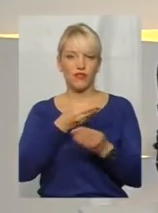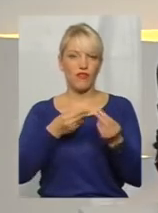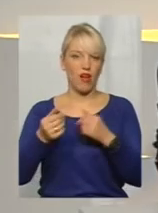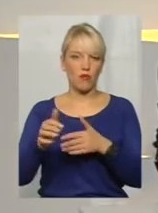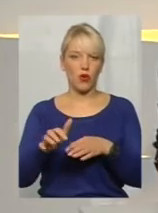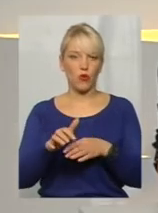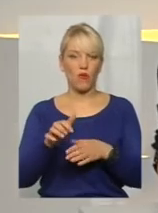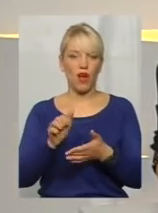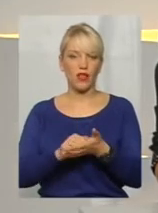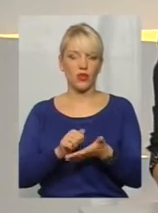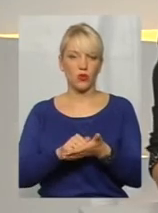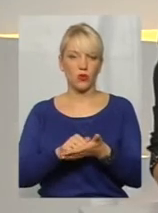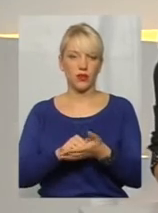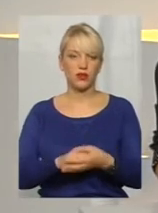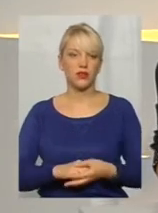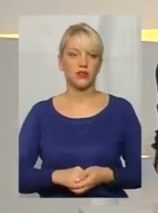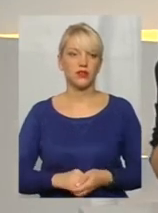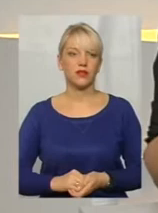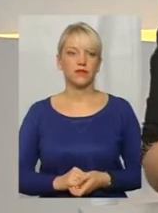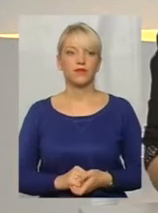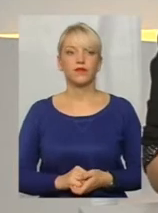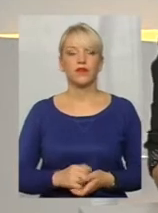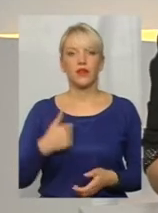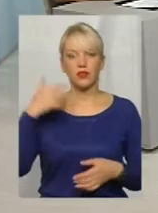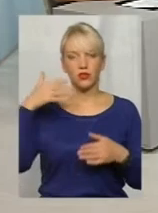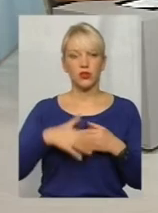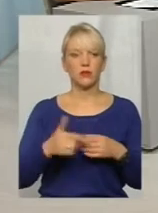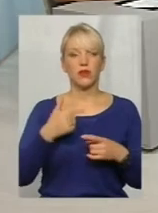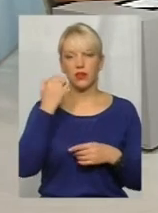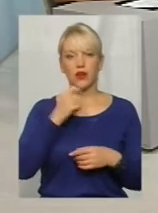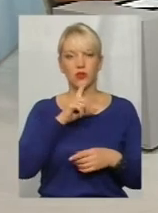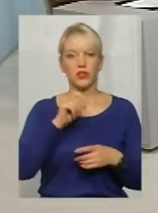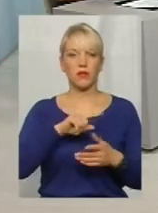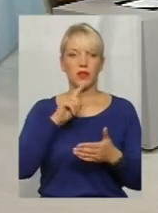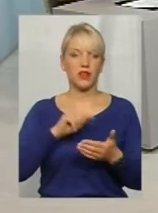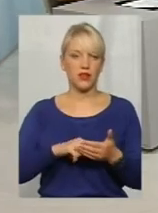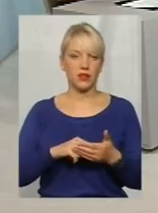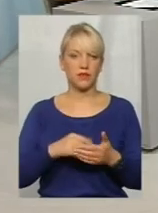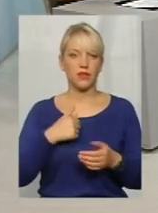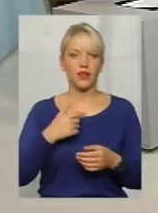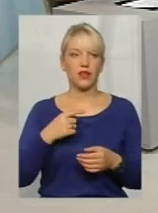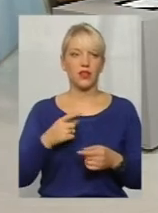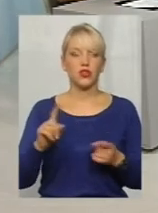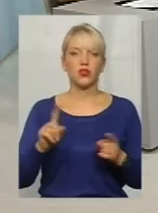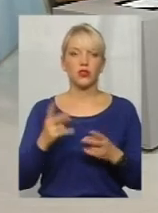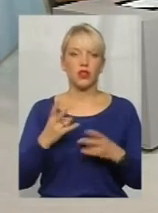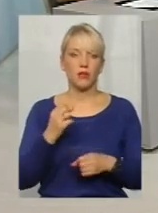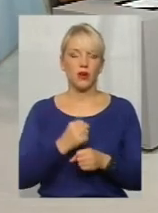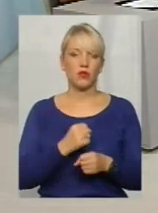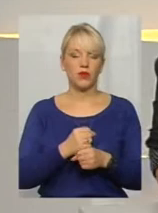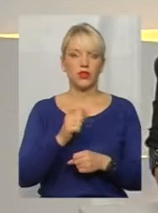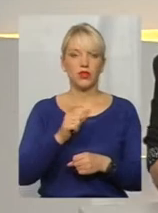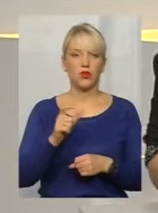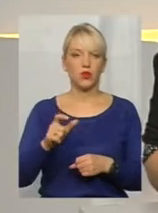вас зрозуміла. Дякую вам за питання. Пані Наталя, тоді наступне в мене до вас. Що треба робити людям,